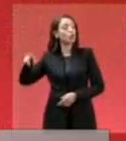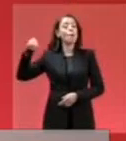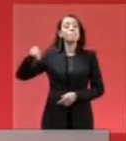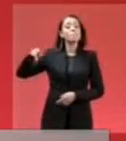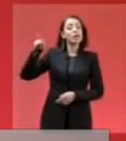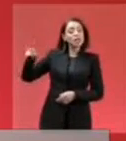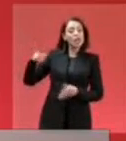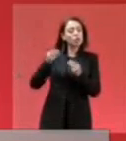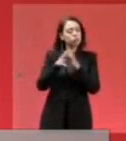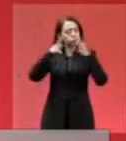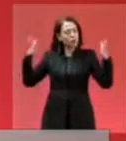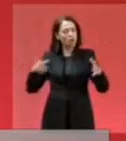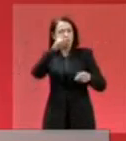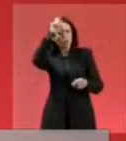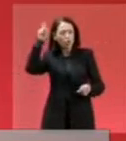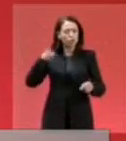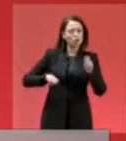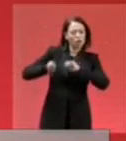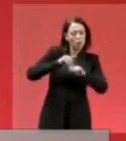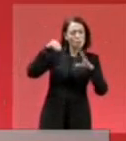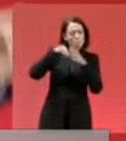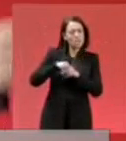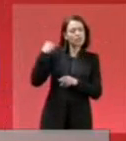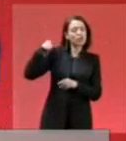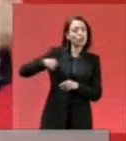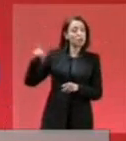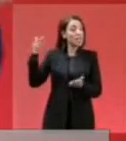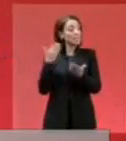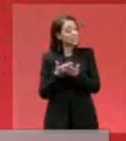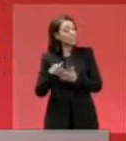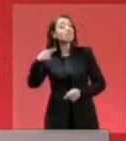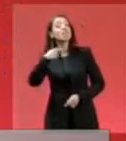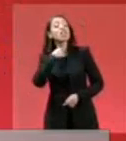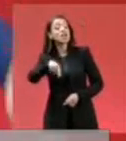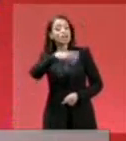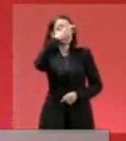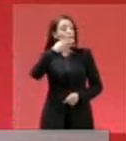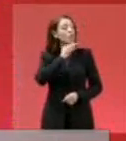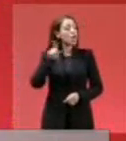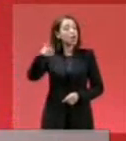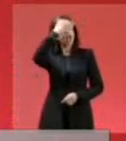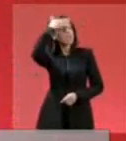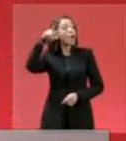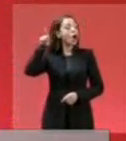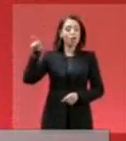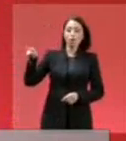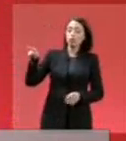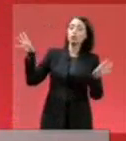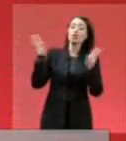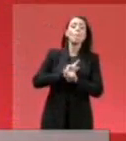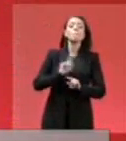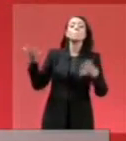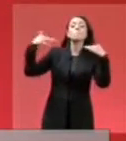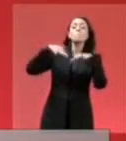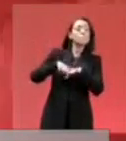δεκάδες υποθέσεις που έχει ανοιχτές στη δικαιοσύνη. Ζητάνε την ήττα του ΣΥΡΙΖΑ για να αθωώσουν όσους εμπλέκονται